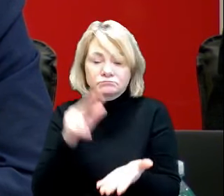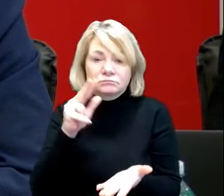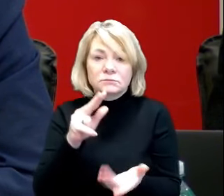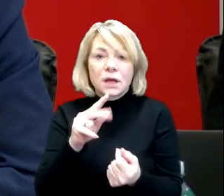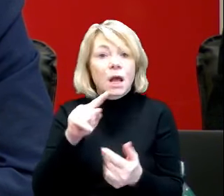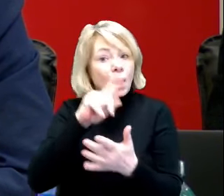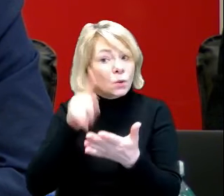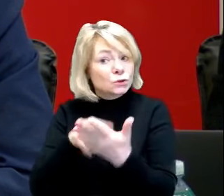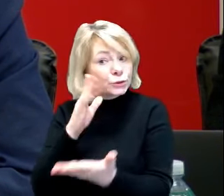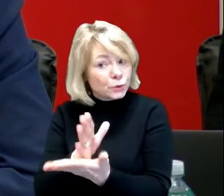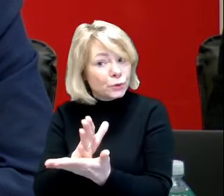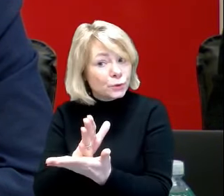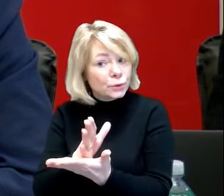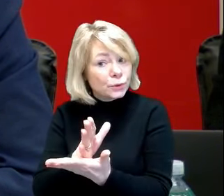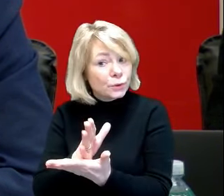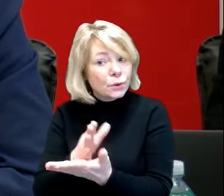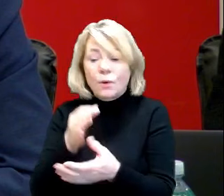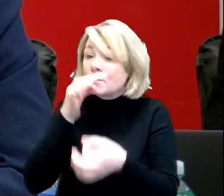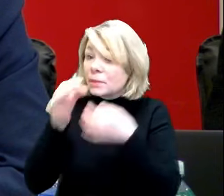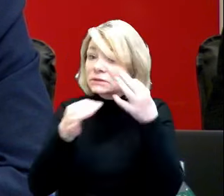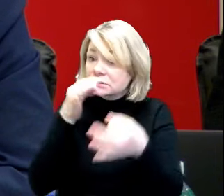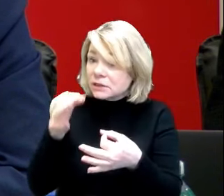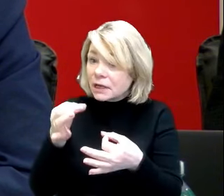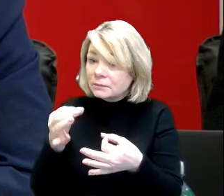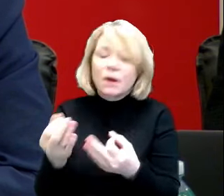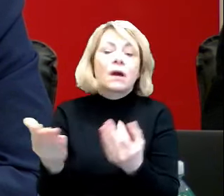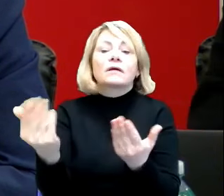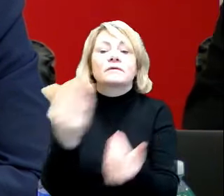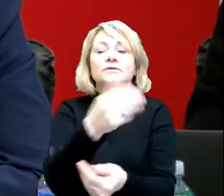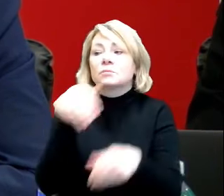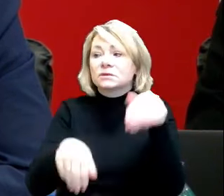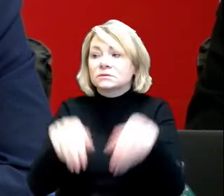pranešėjui pasisakymų kviečiu balsuoti